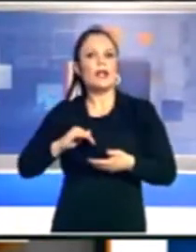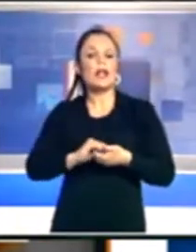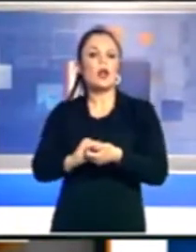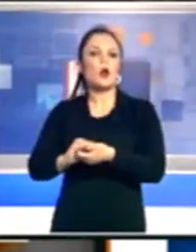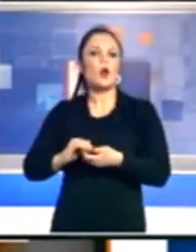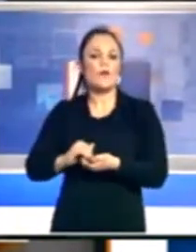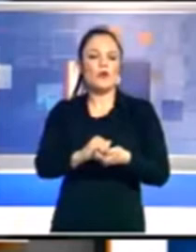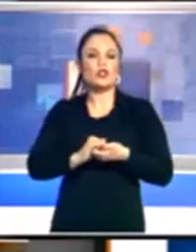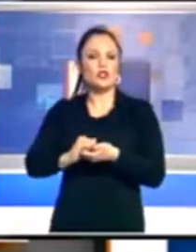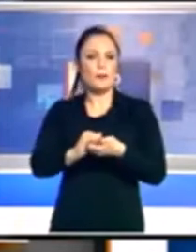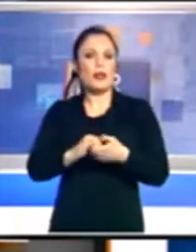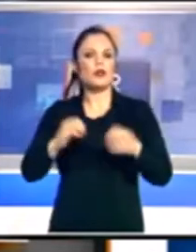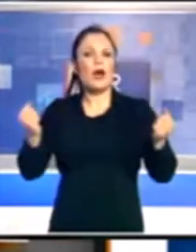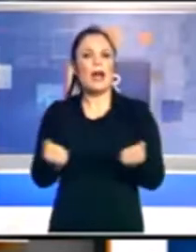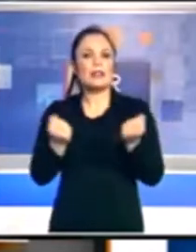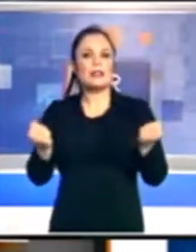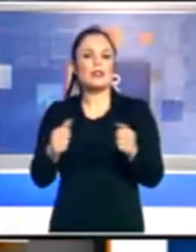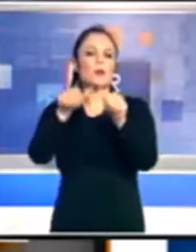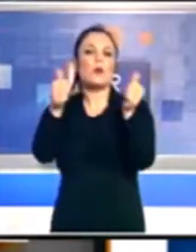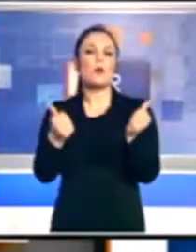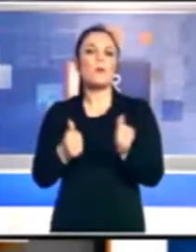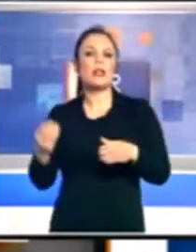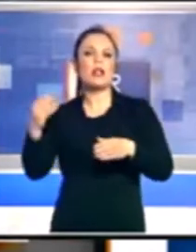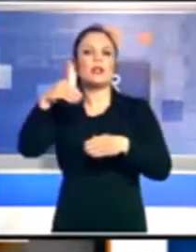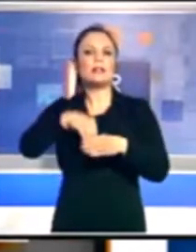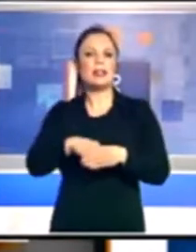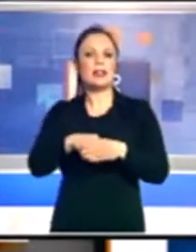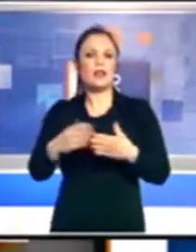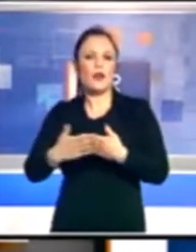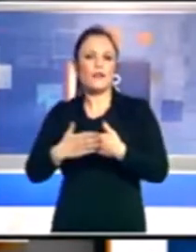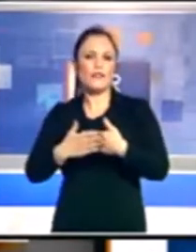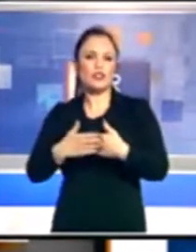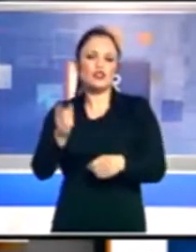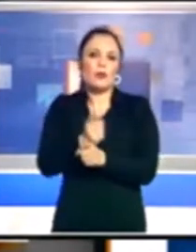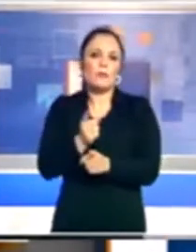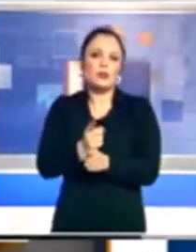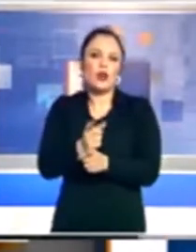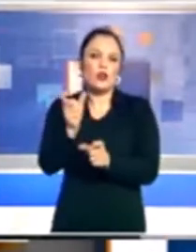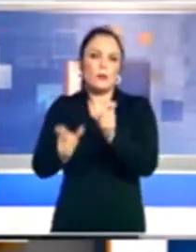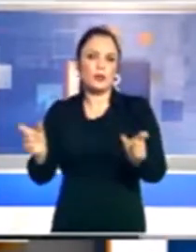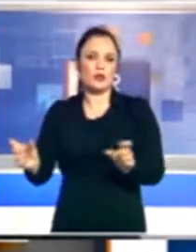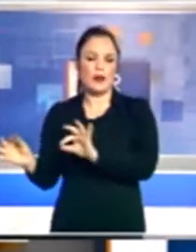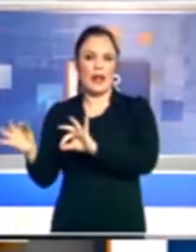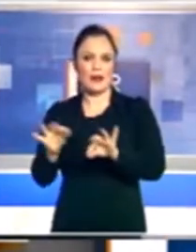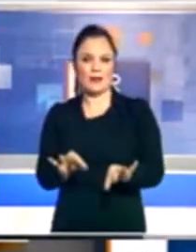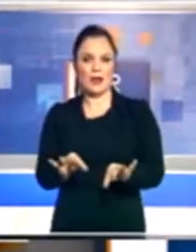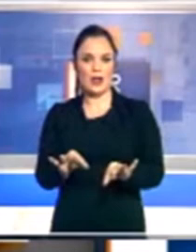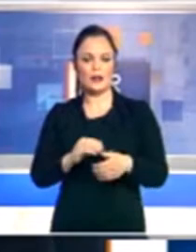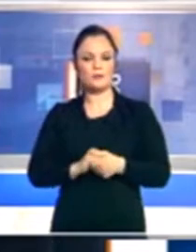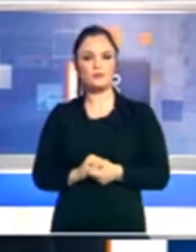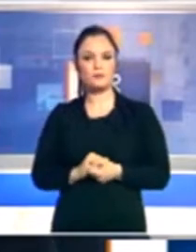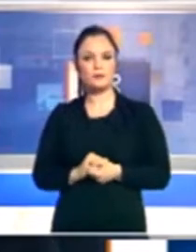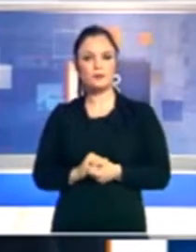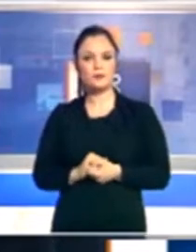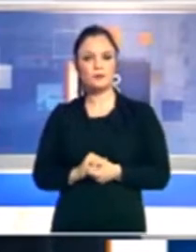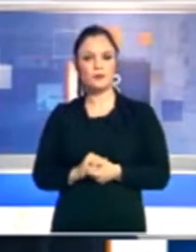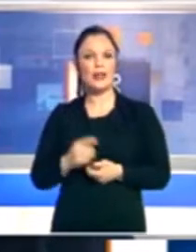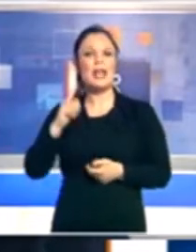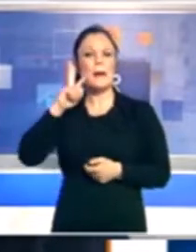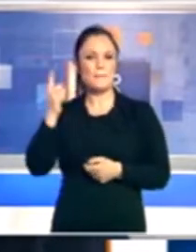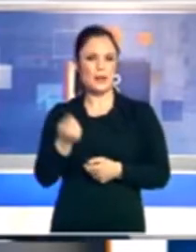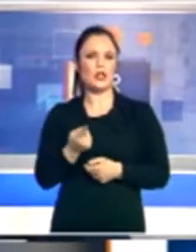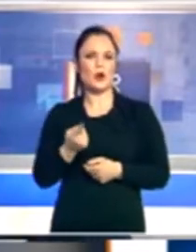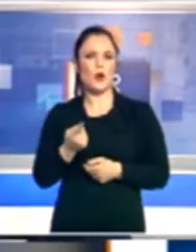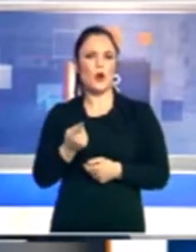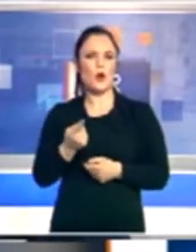la base di un modello integrato che possa venire incontro alle esigenze delle persone che arriveranno. Serve a dare una migliore sistemazione,